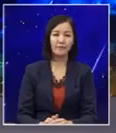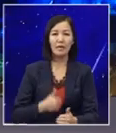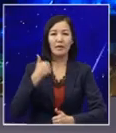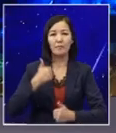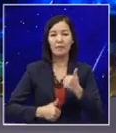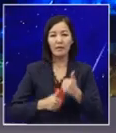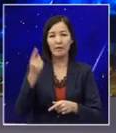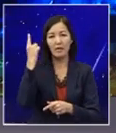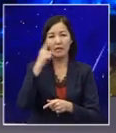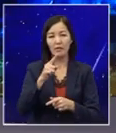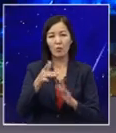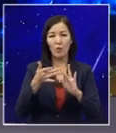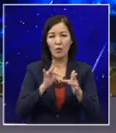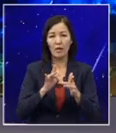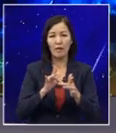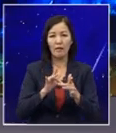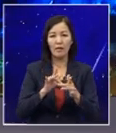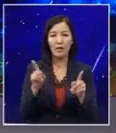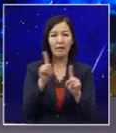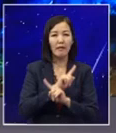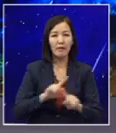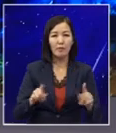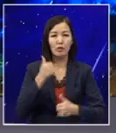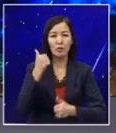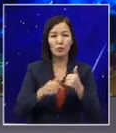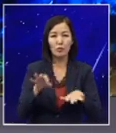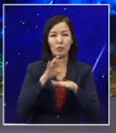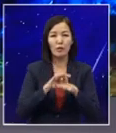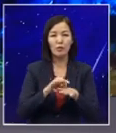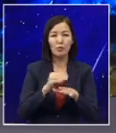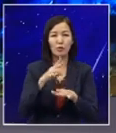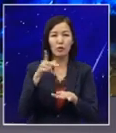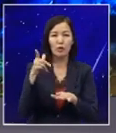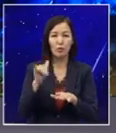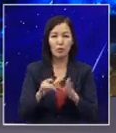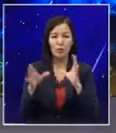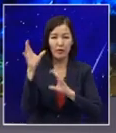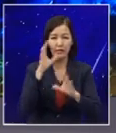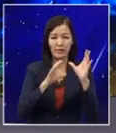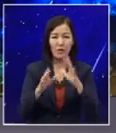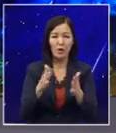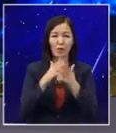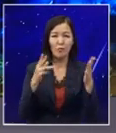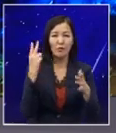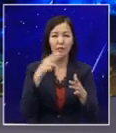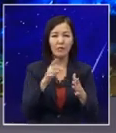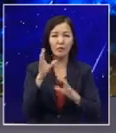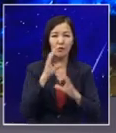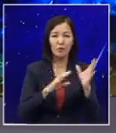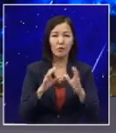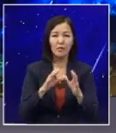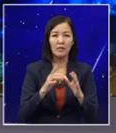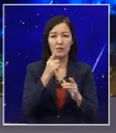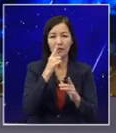Битва интеллектуалов онлайн. Необычный турнир прошел в стенах Житсуского государственного университета. Более 20 студентов вуза